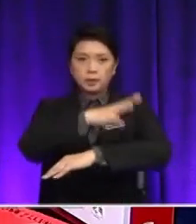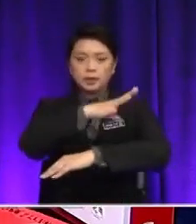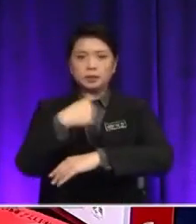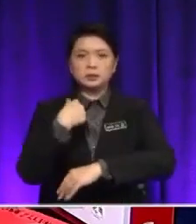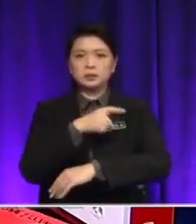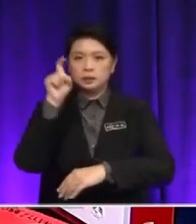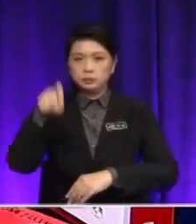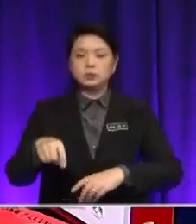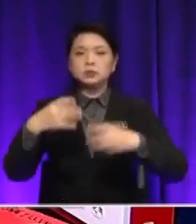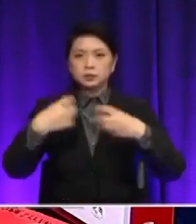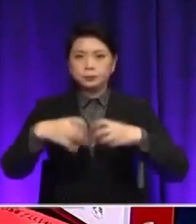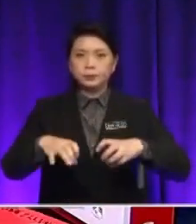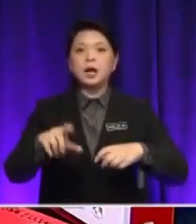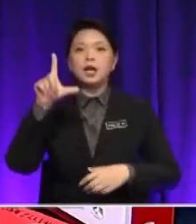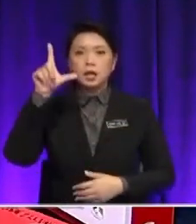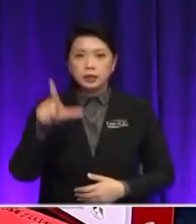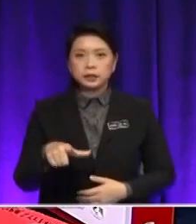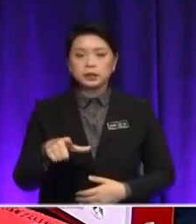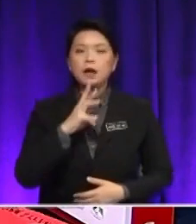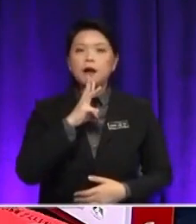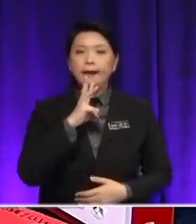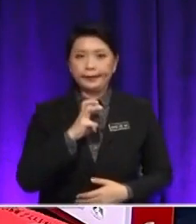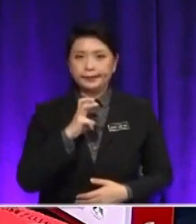cepat-cepat letak ais.